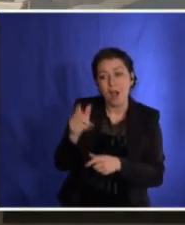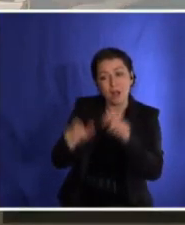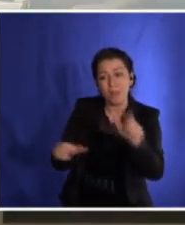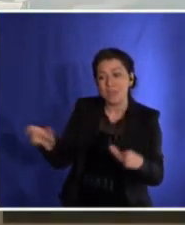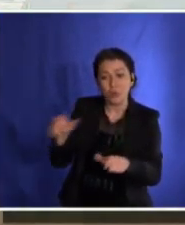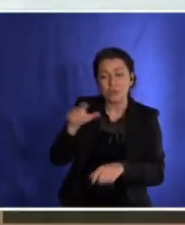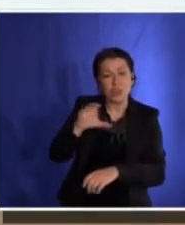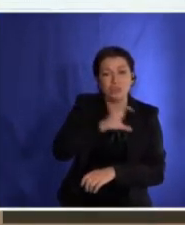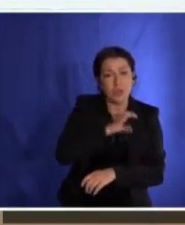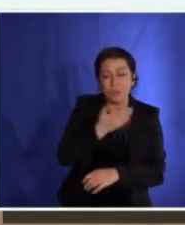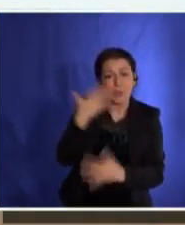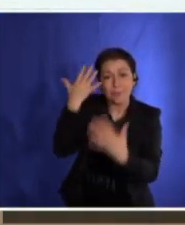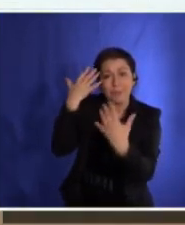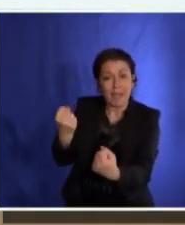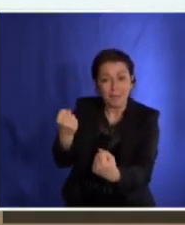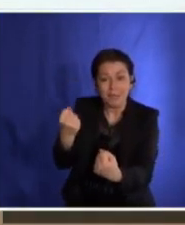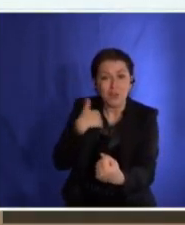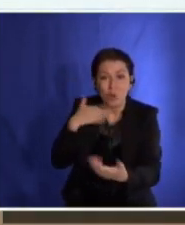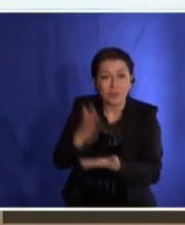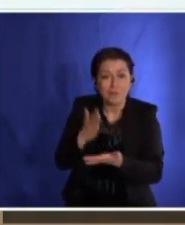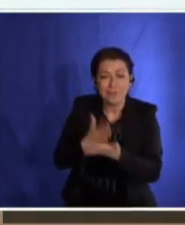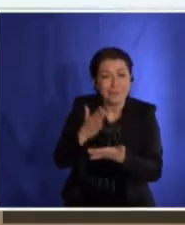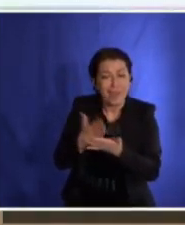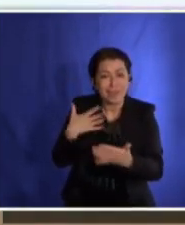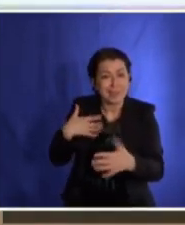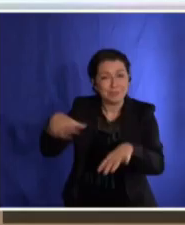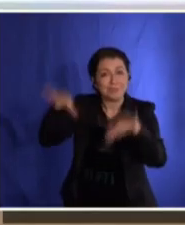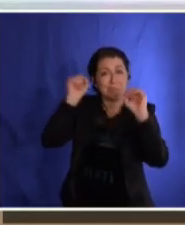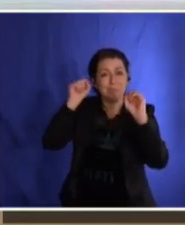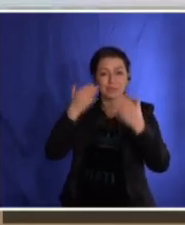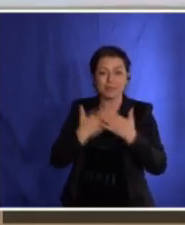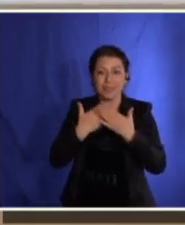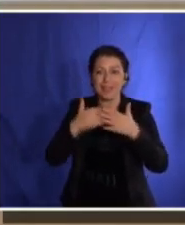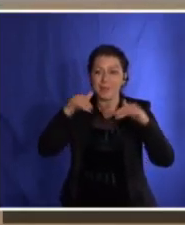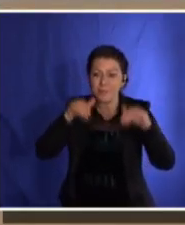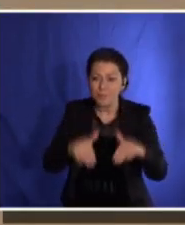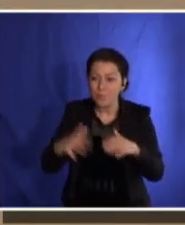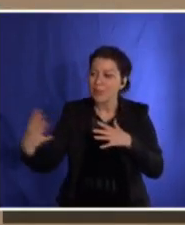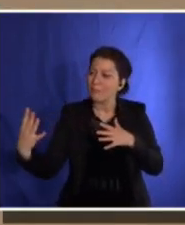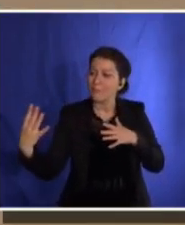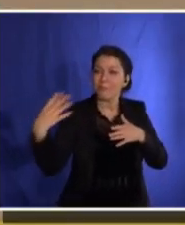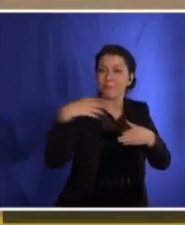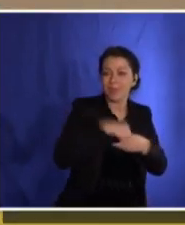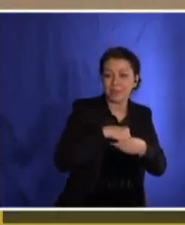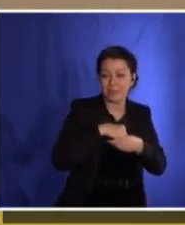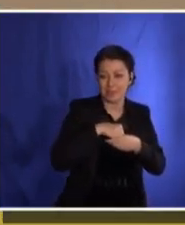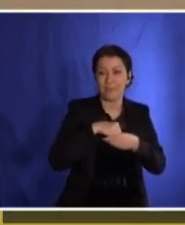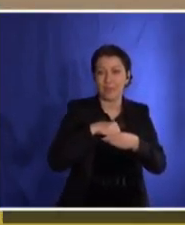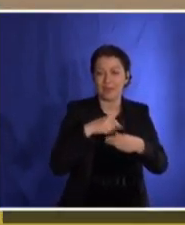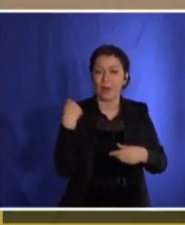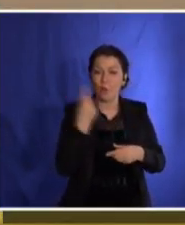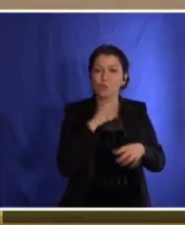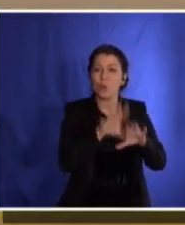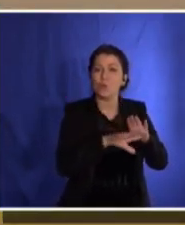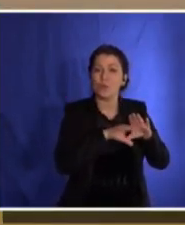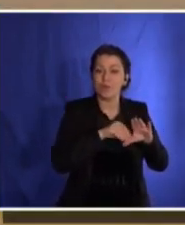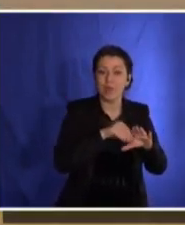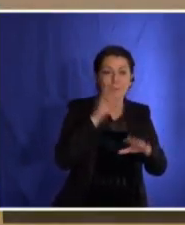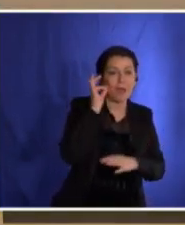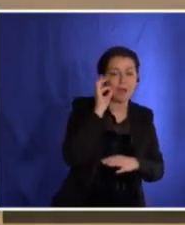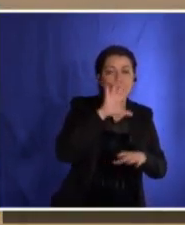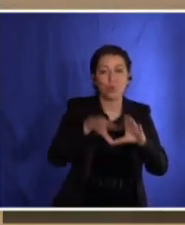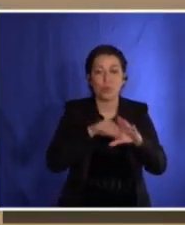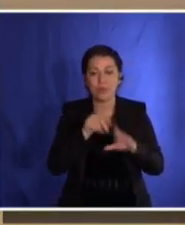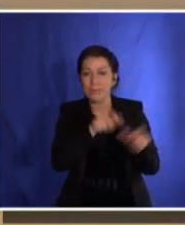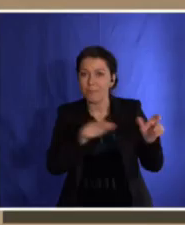oder sind noch nicht so weit. Und deshalb müssen wir sie mitnehmen. Mitnehmen unsere Unternehmerinnen und Unternehmer, aber genauso,